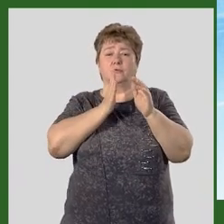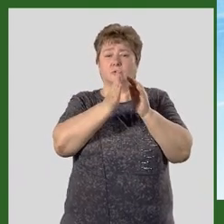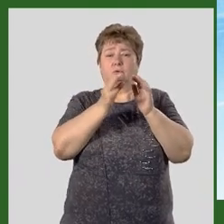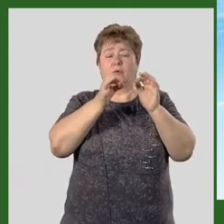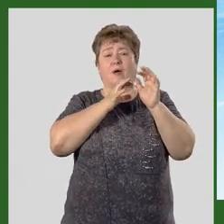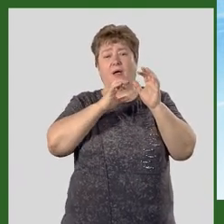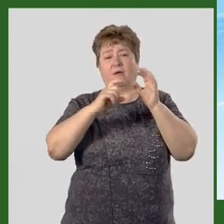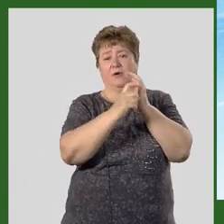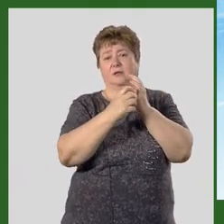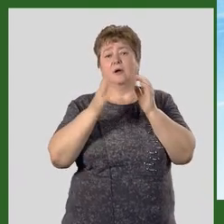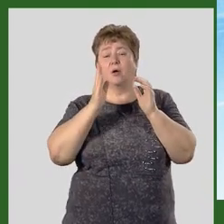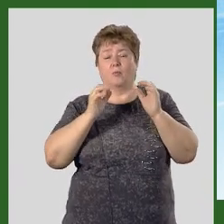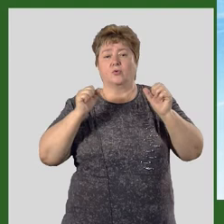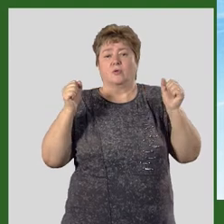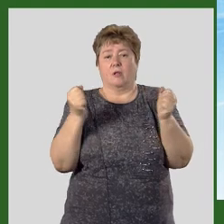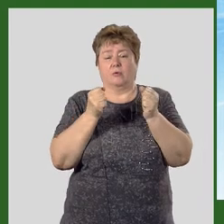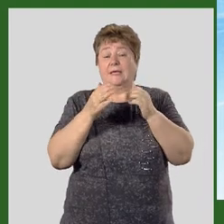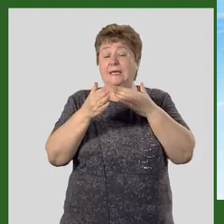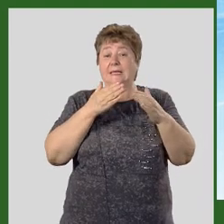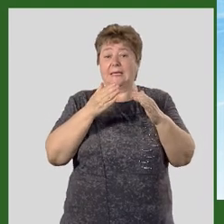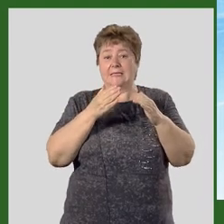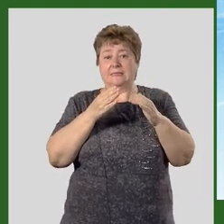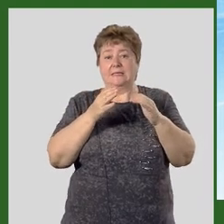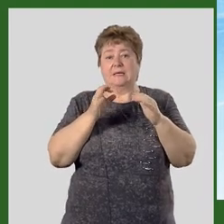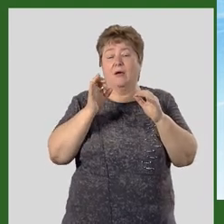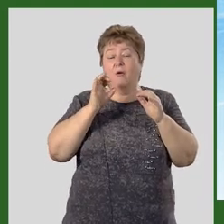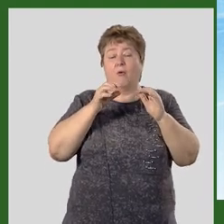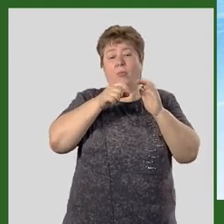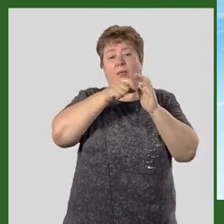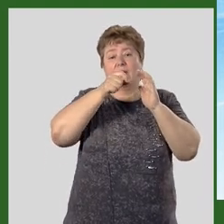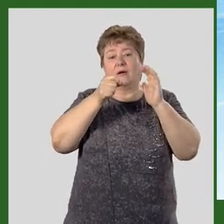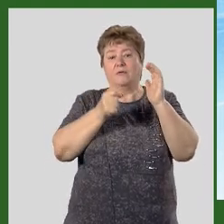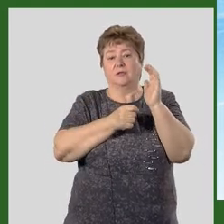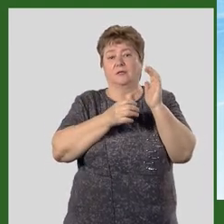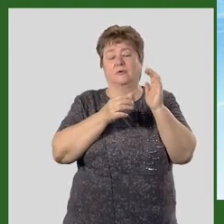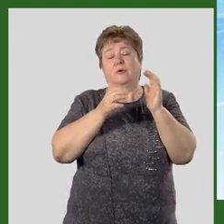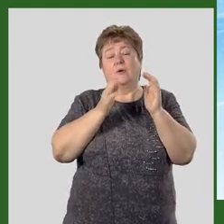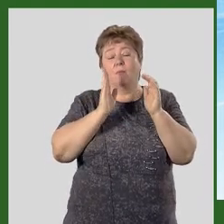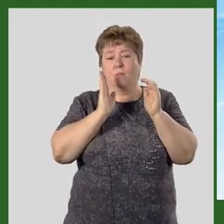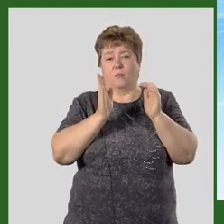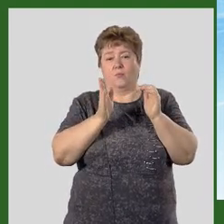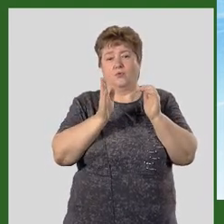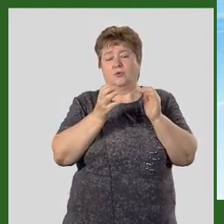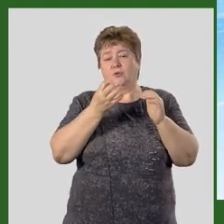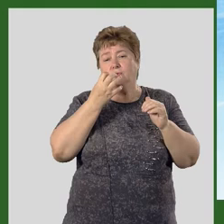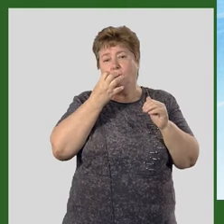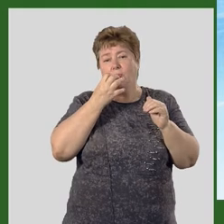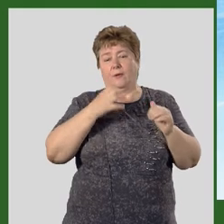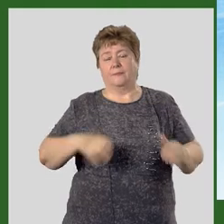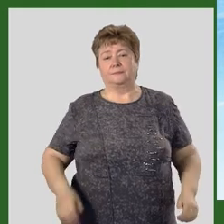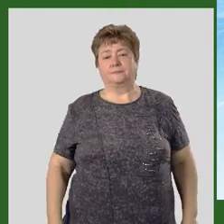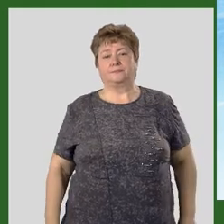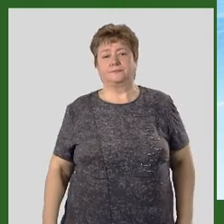оно холодное. А если от экватора в сторону полюсов, то